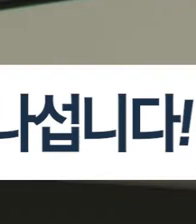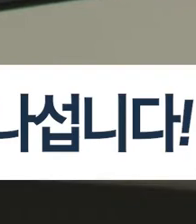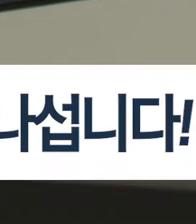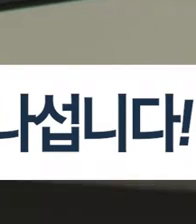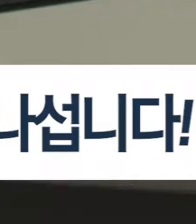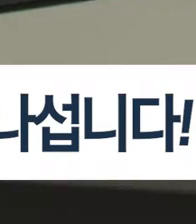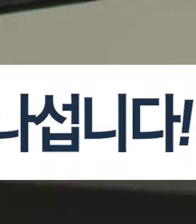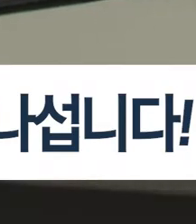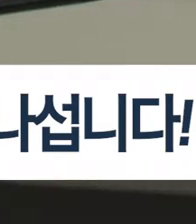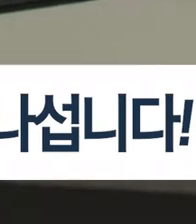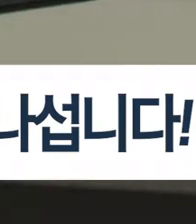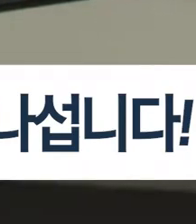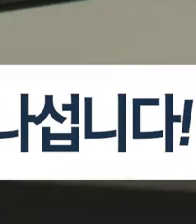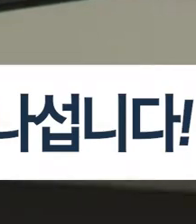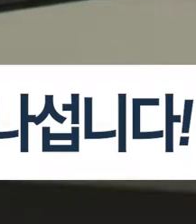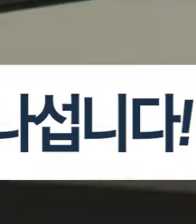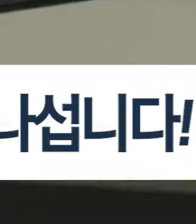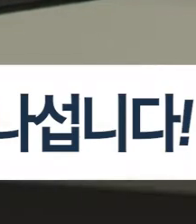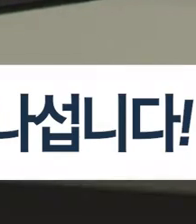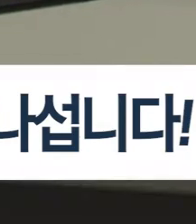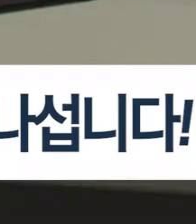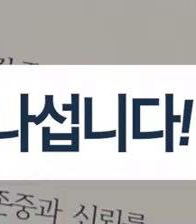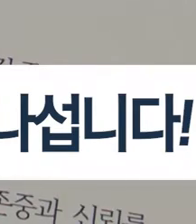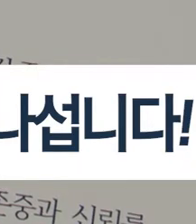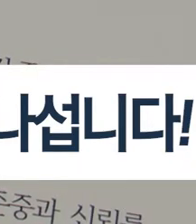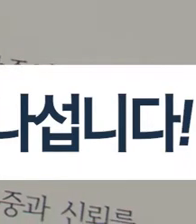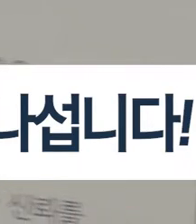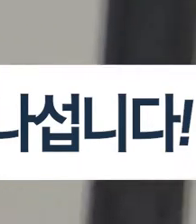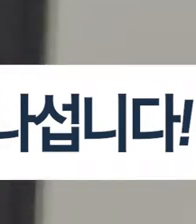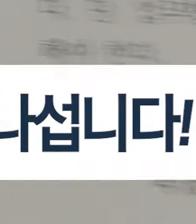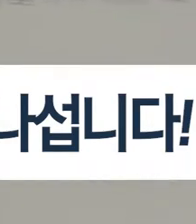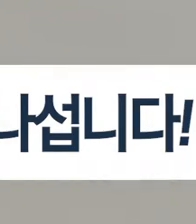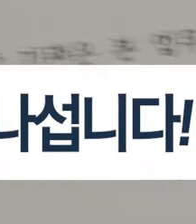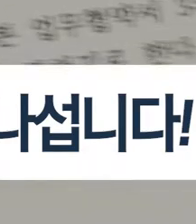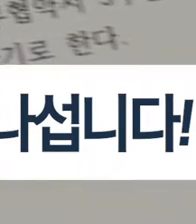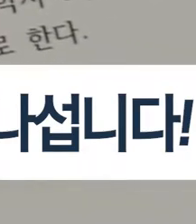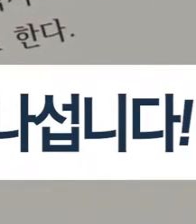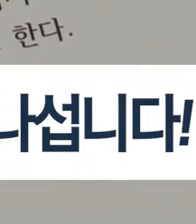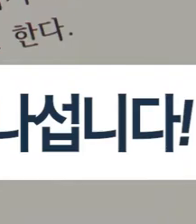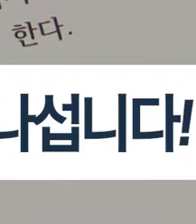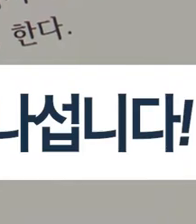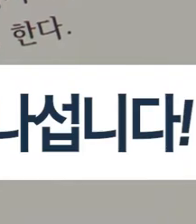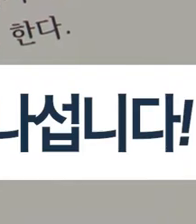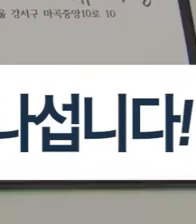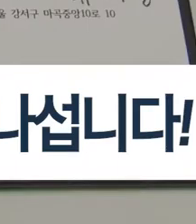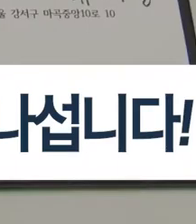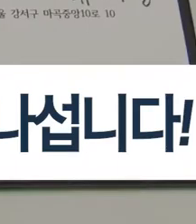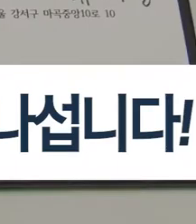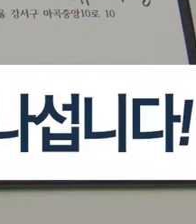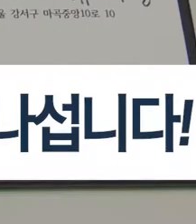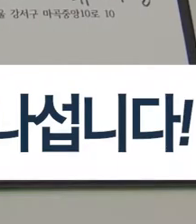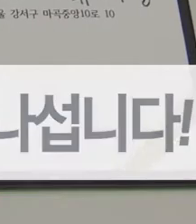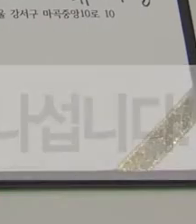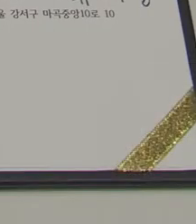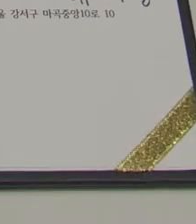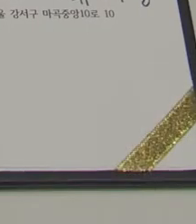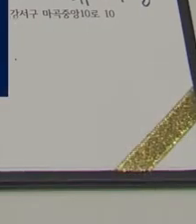2040세대 청년층의 정신건강을 지원하기 위해 지난 5월 19일 강서구와 LG사이언스파크가 업무협약을